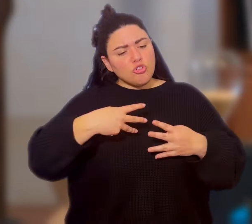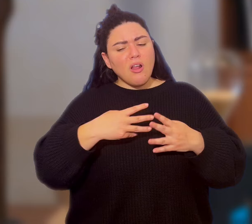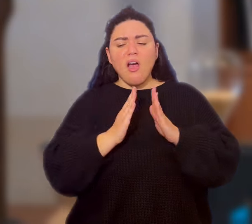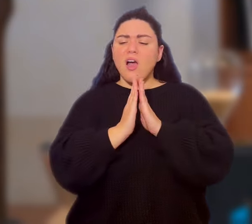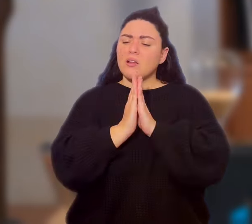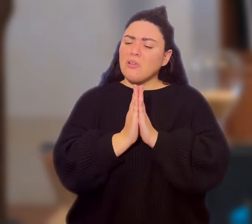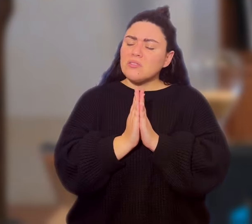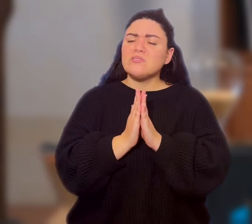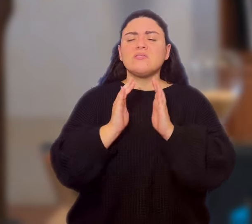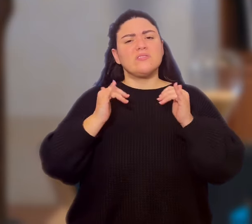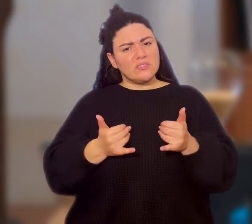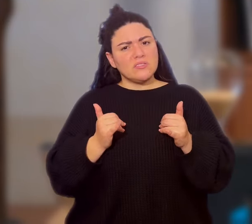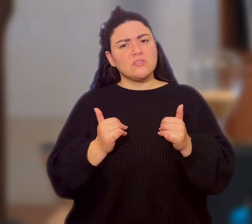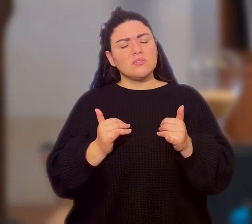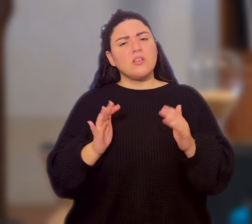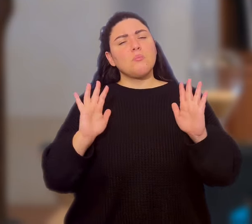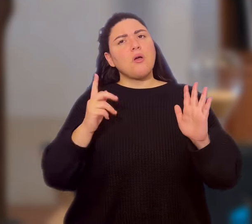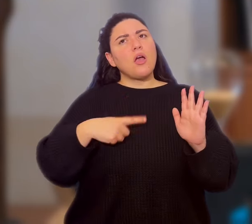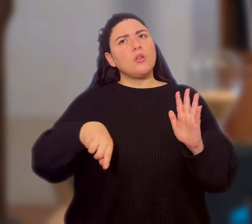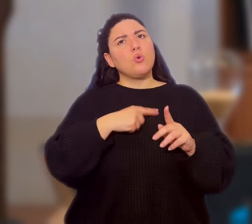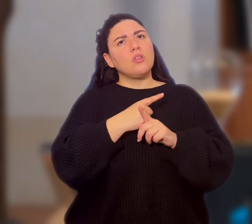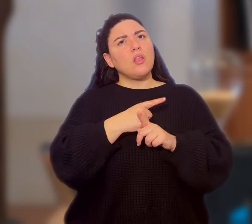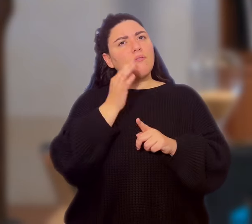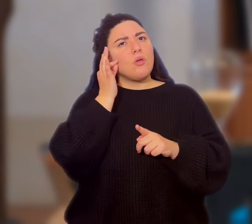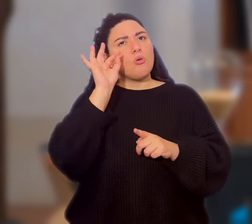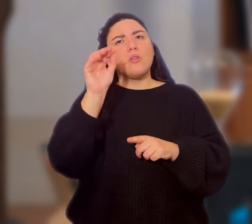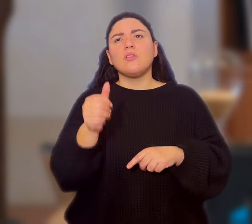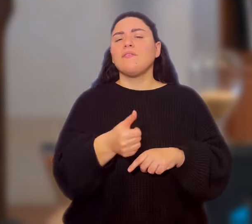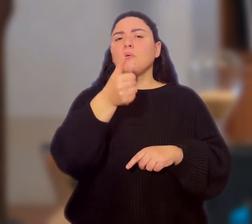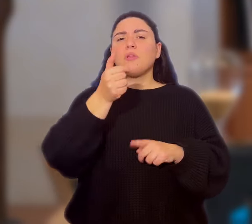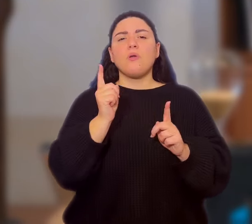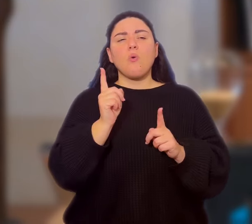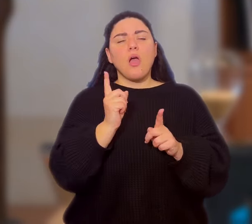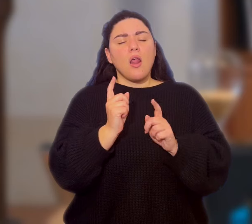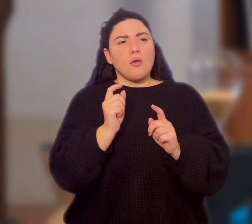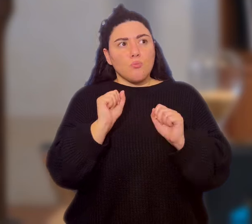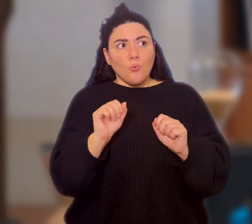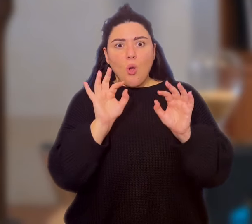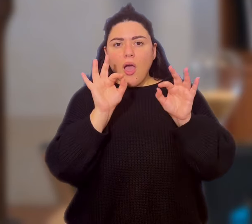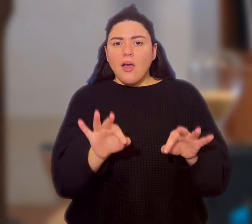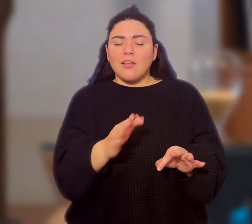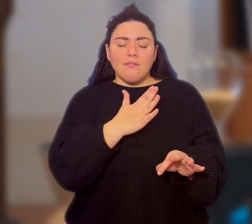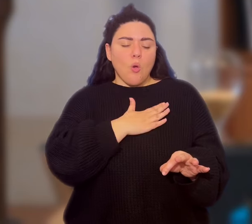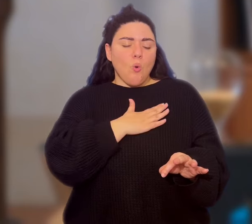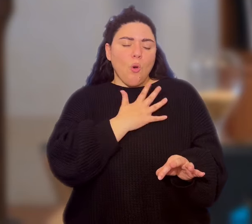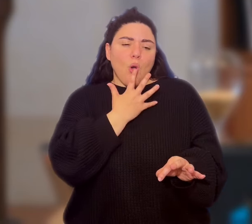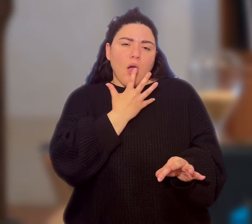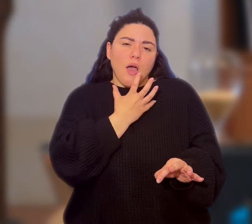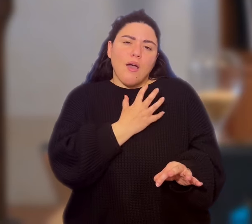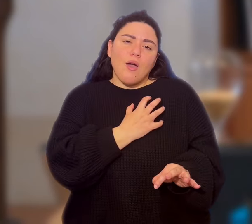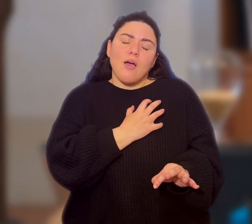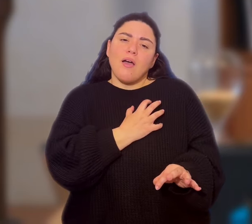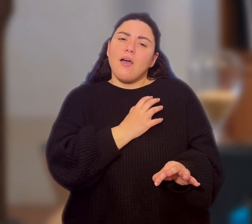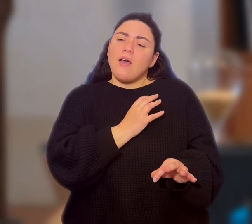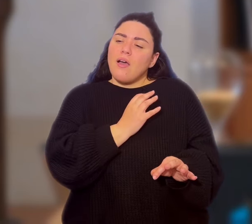meditare Anzi forse l'aspetto più rilevante che può scaldare e il nostro cuore